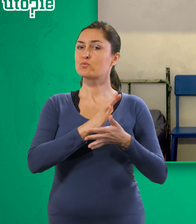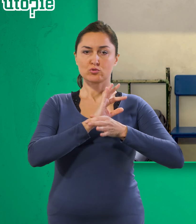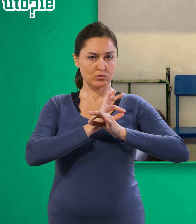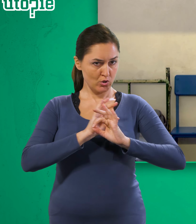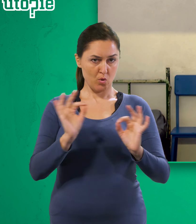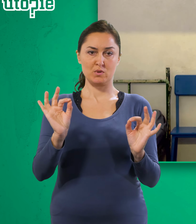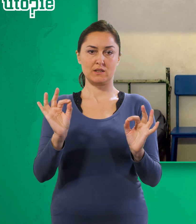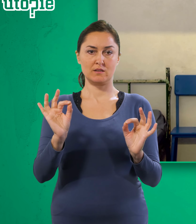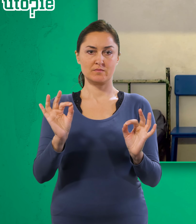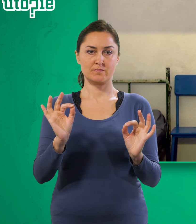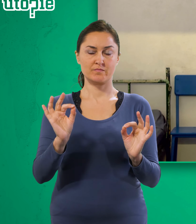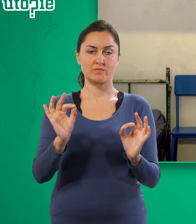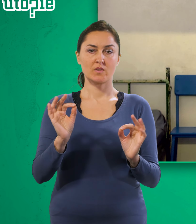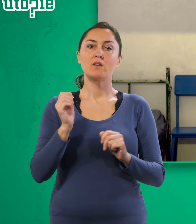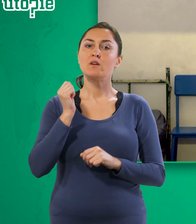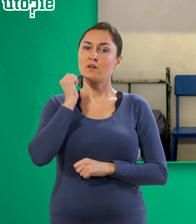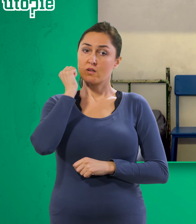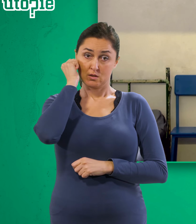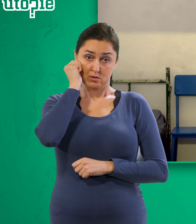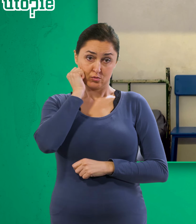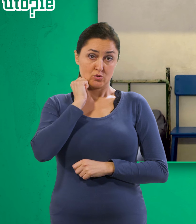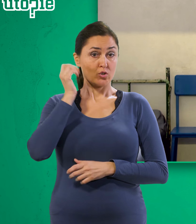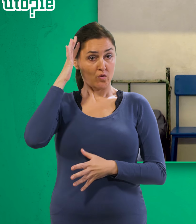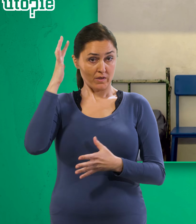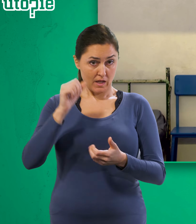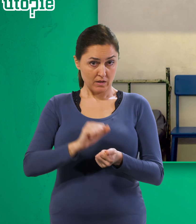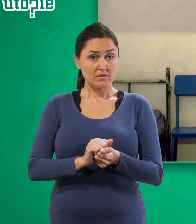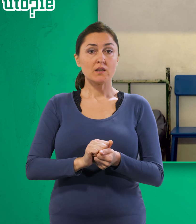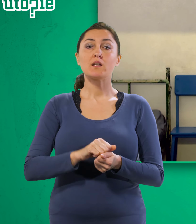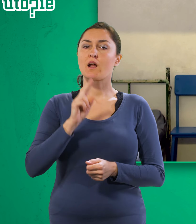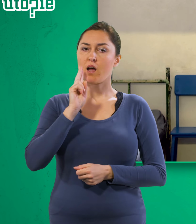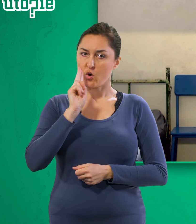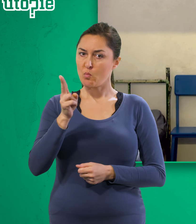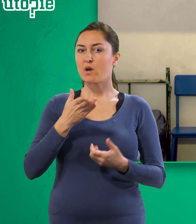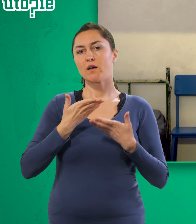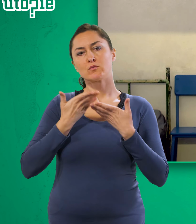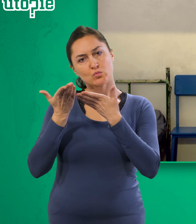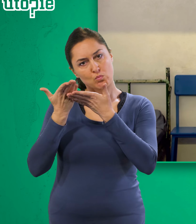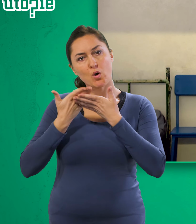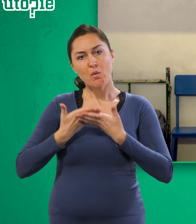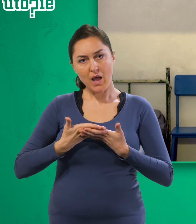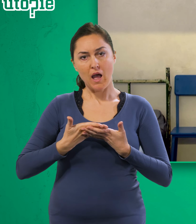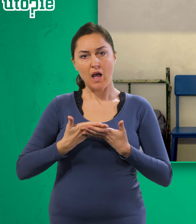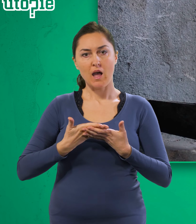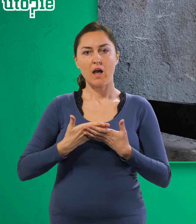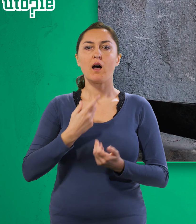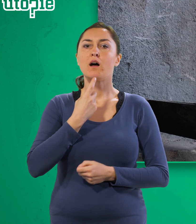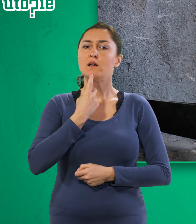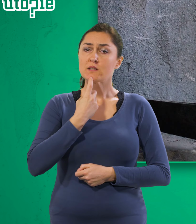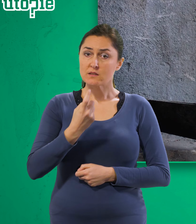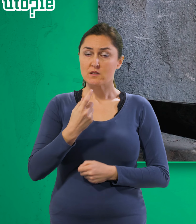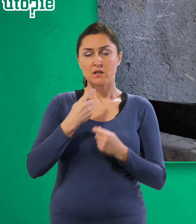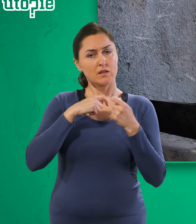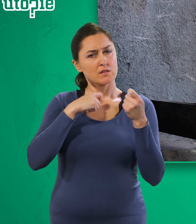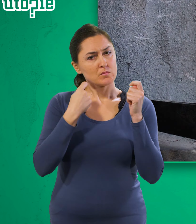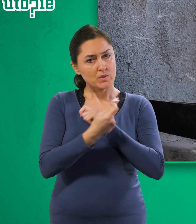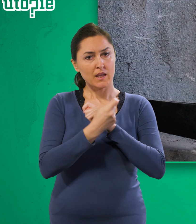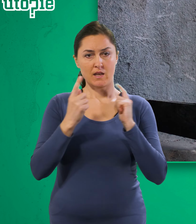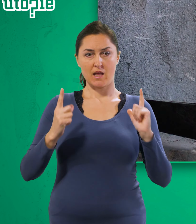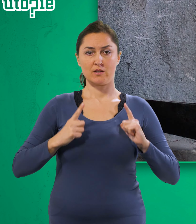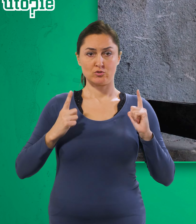deset let žil venku na svobodě úžasně nejenom spořádaným životem, ale životem pro druhé, kde lásku